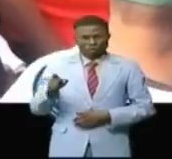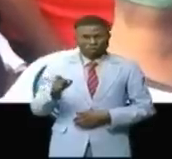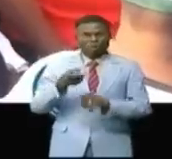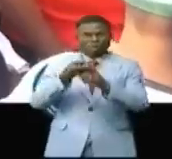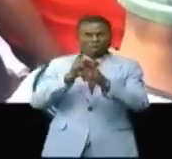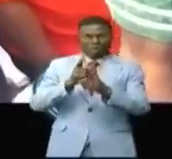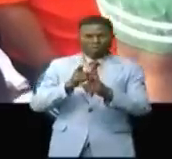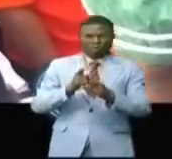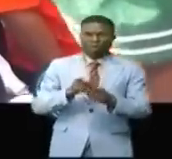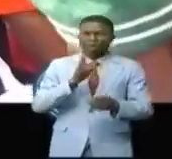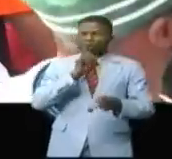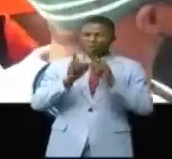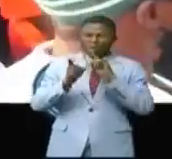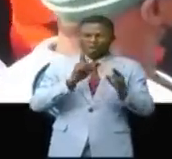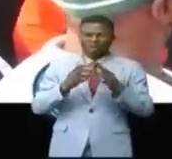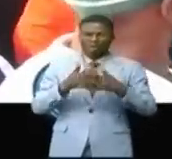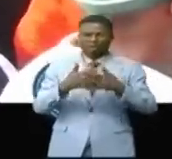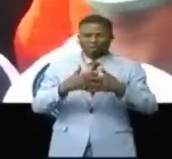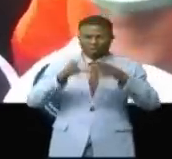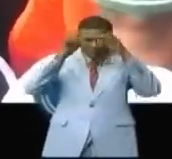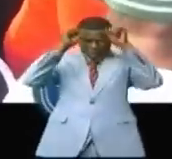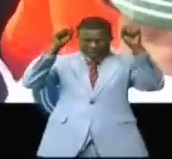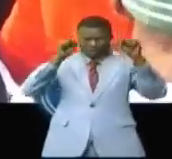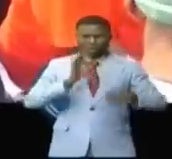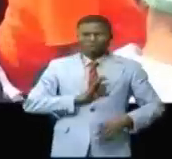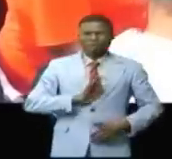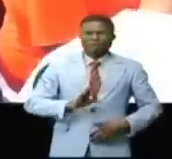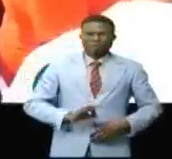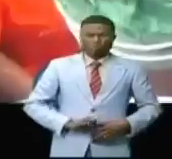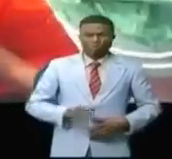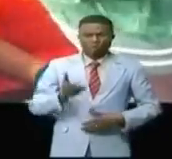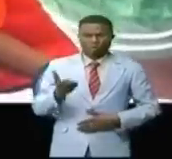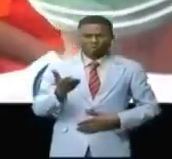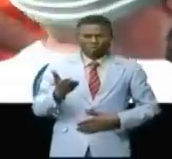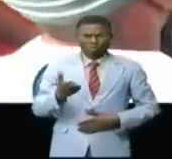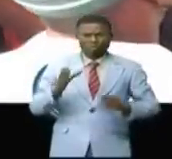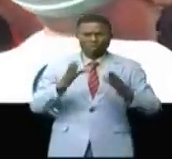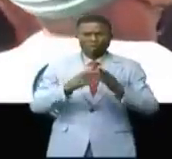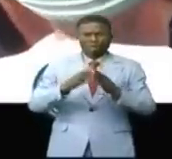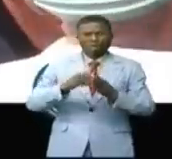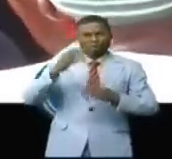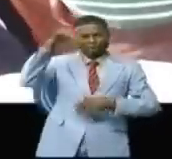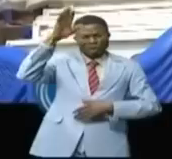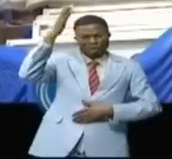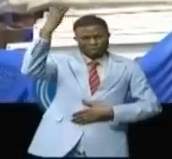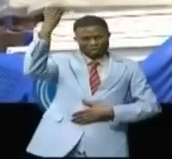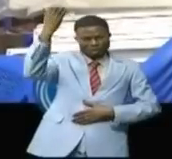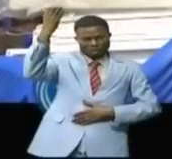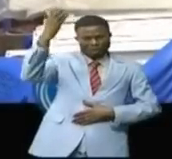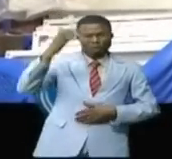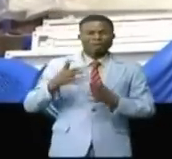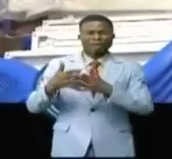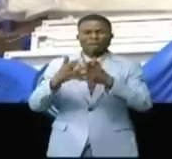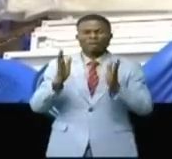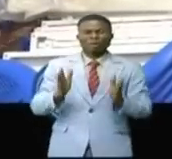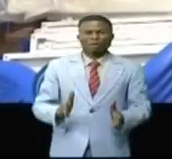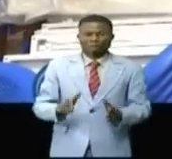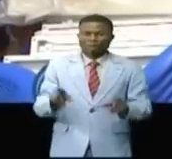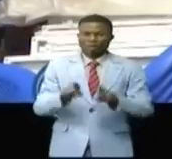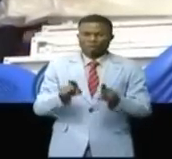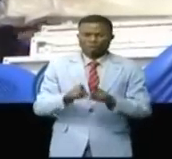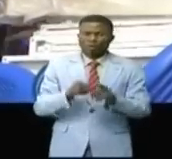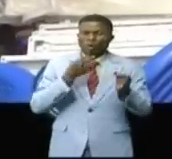de la diplomatie mais nick par le président de la république félix antoine tshisekedi auprès des partenaires américains tels que